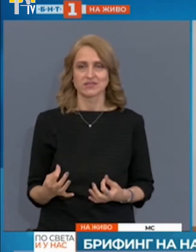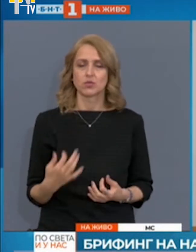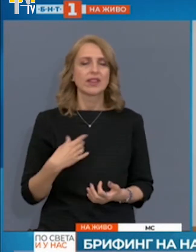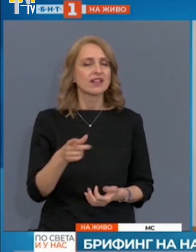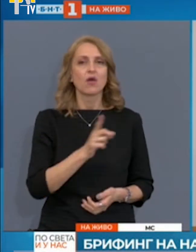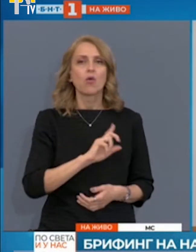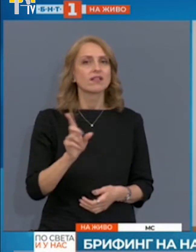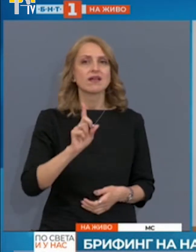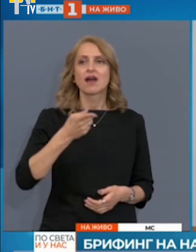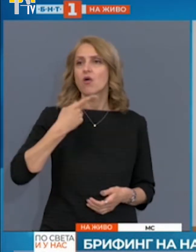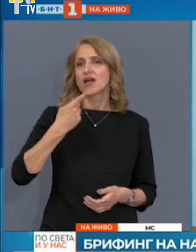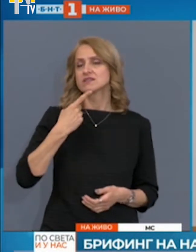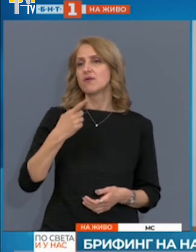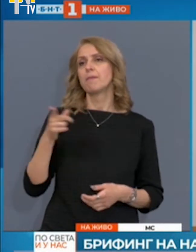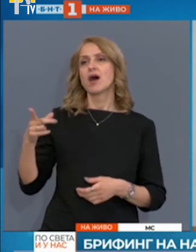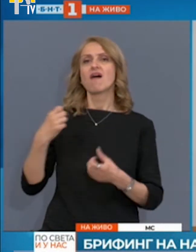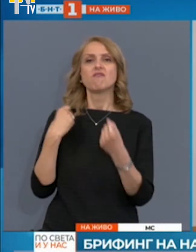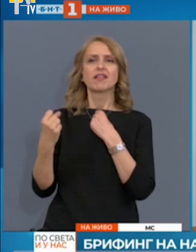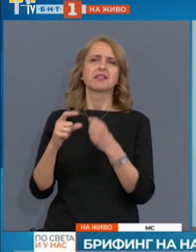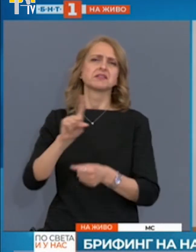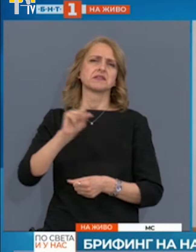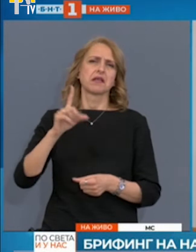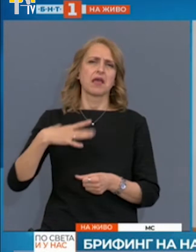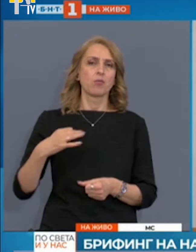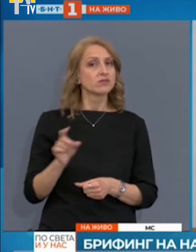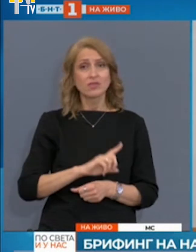безопасно място, напротив, те са най-опасното място.